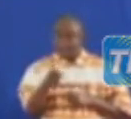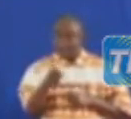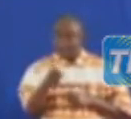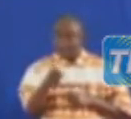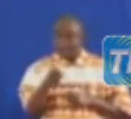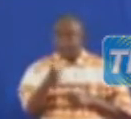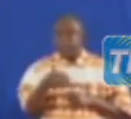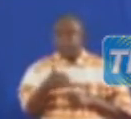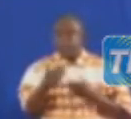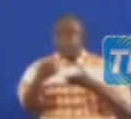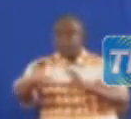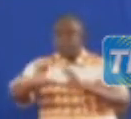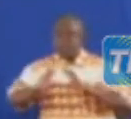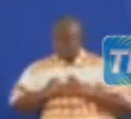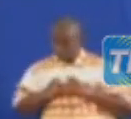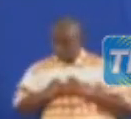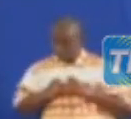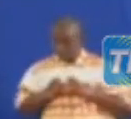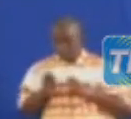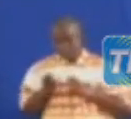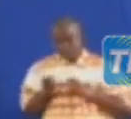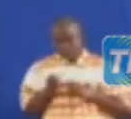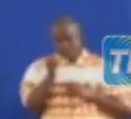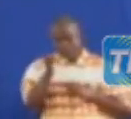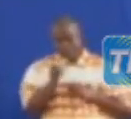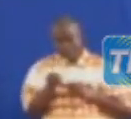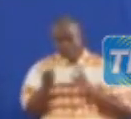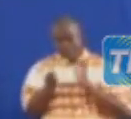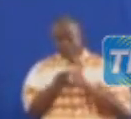124.10 zimepokelewa ambayo ni sawa na